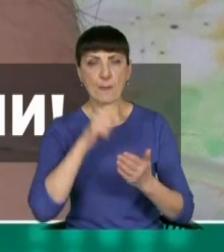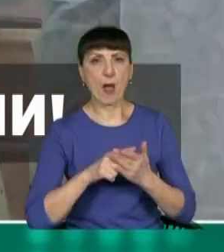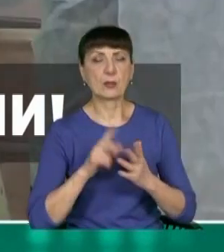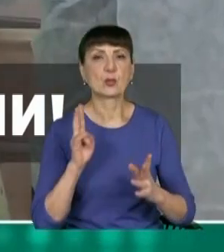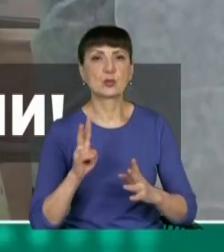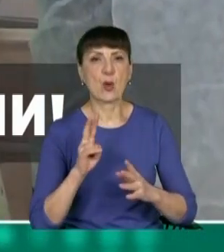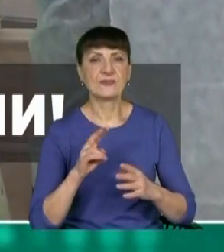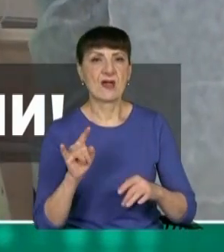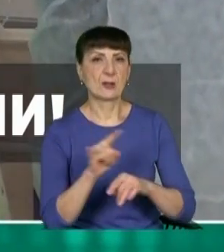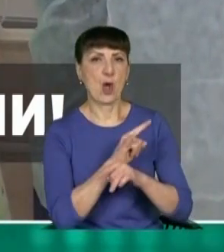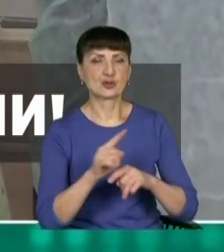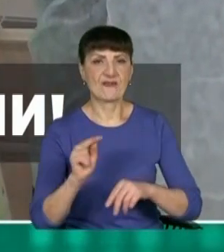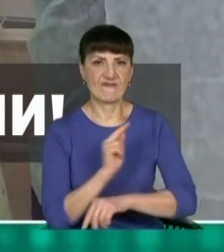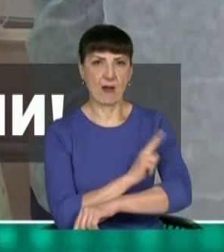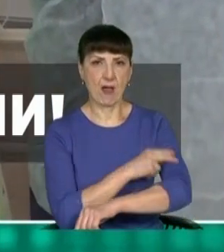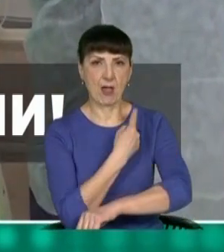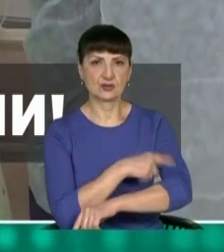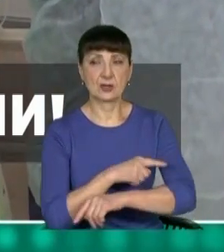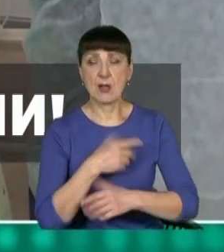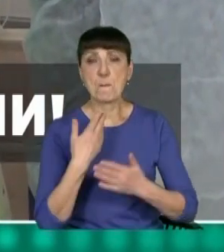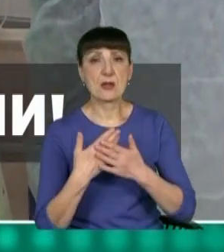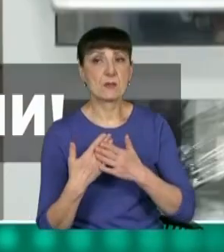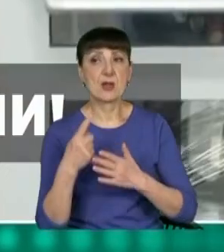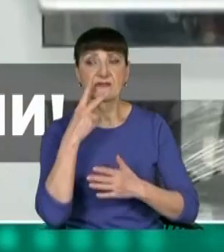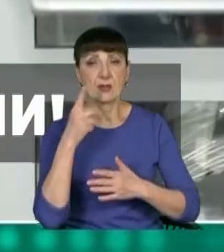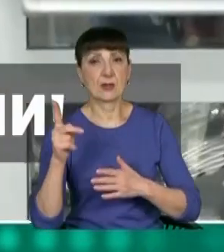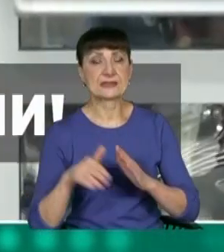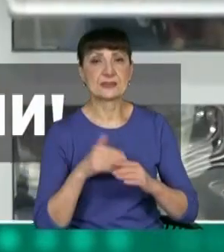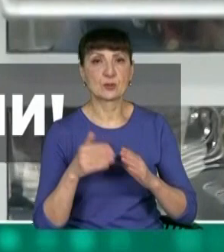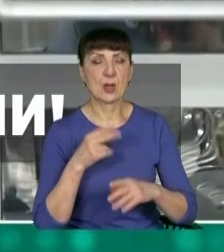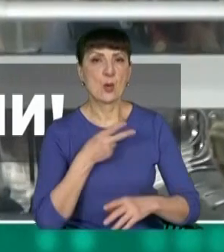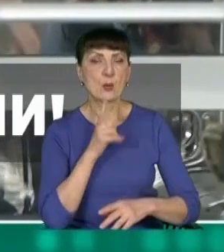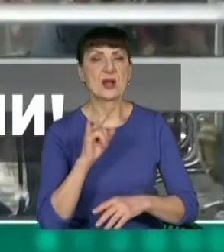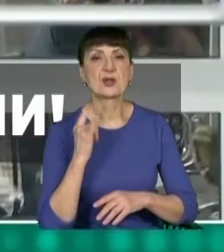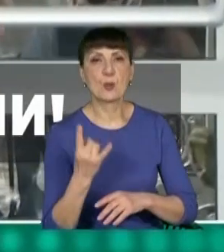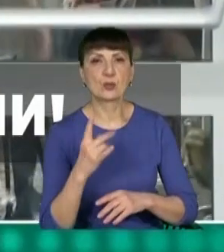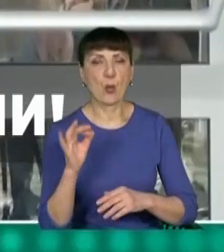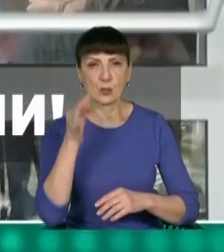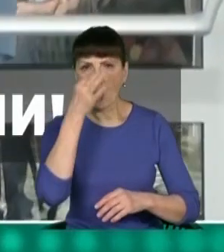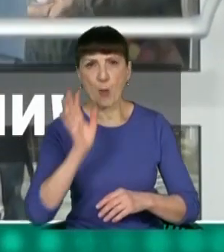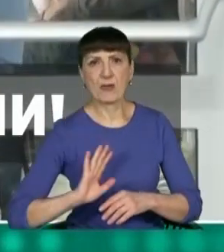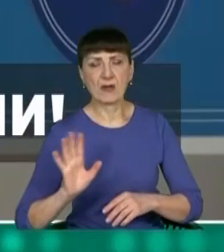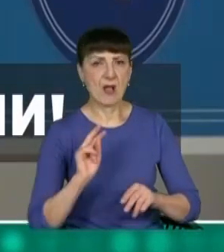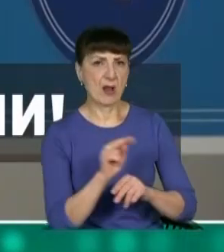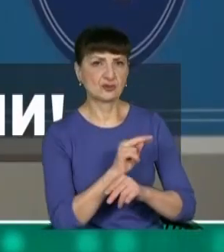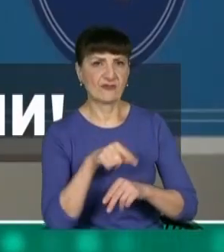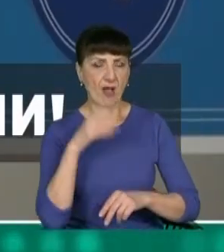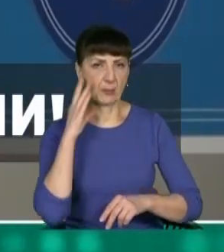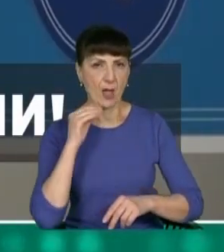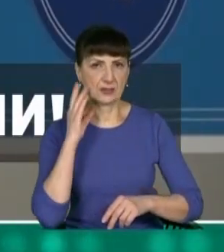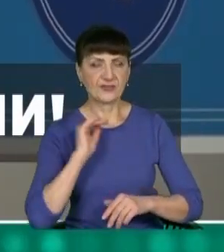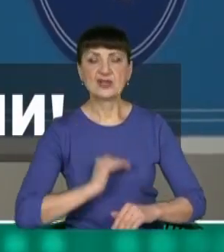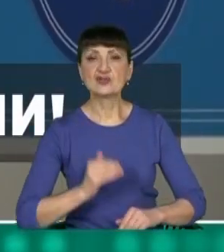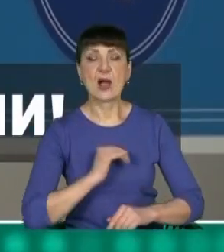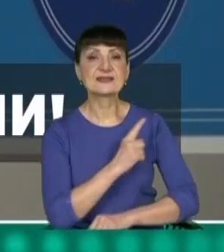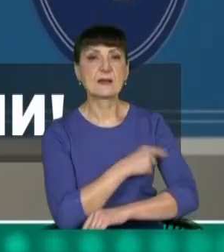жертвами псевдоврачей. В качестве примера народная избранница привела гибель ребенка от некомпетентных специалистов Алматы. В частной клинике